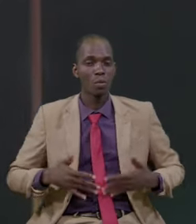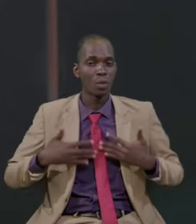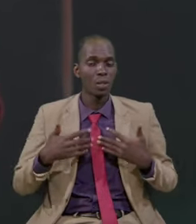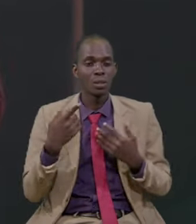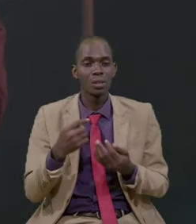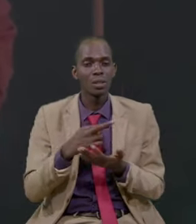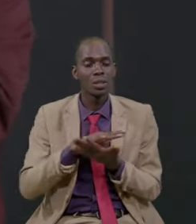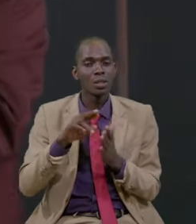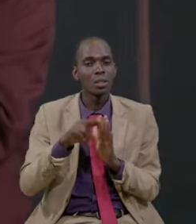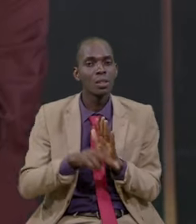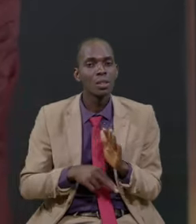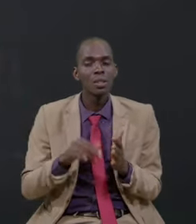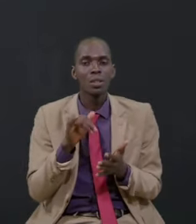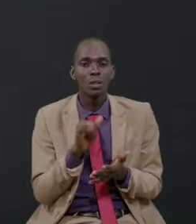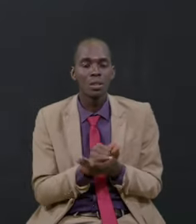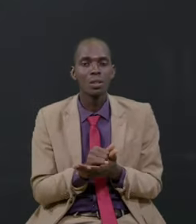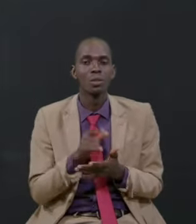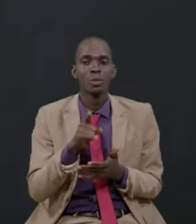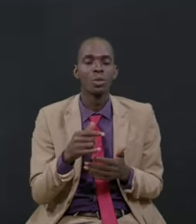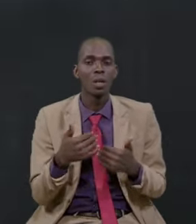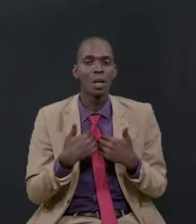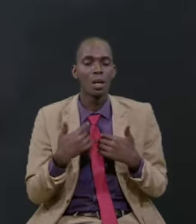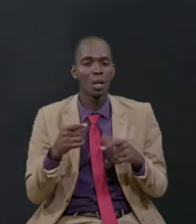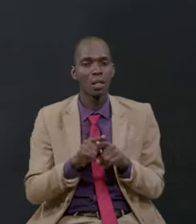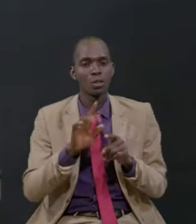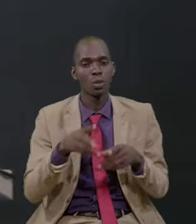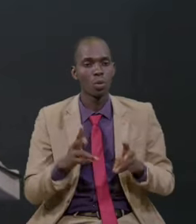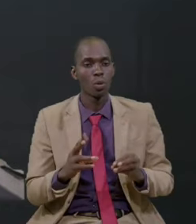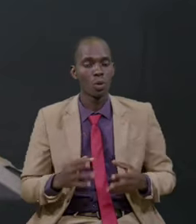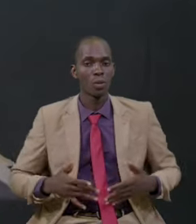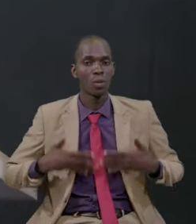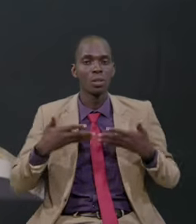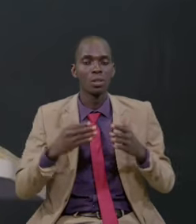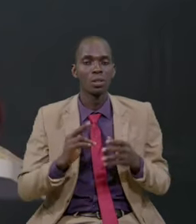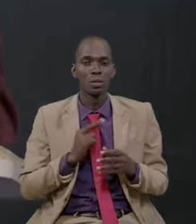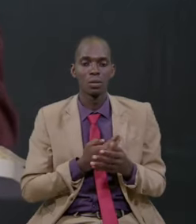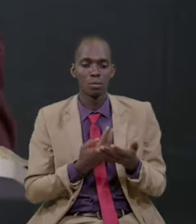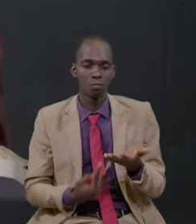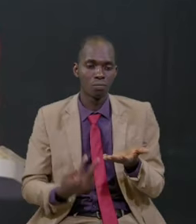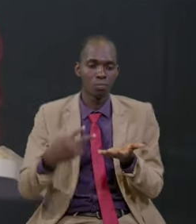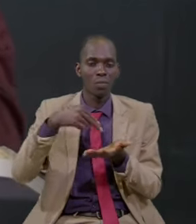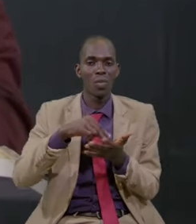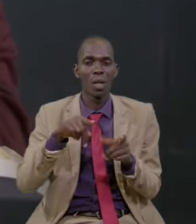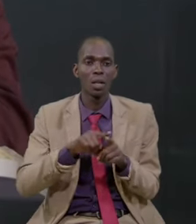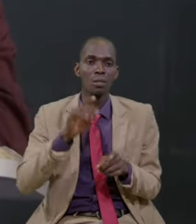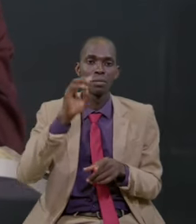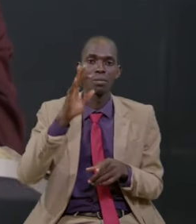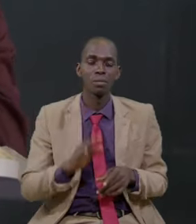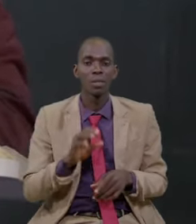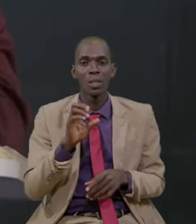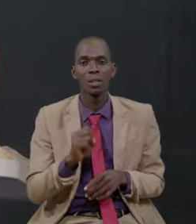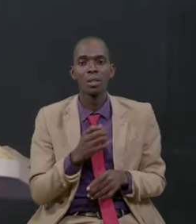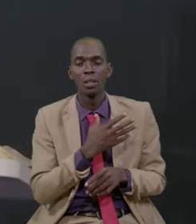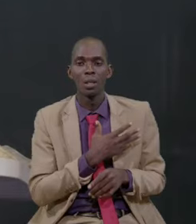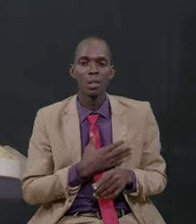sainteté qu'ils ont comme mot de vie, levons-nous comme ministres et